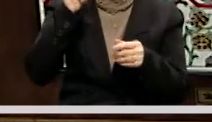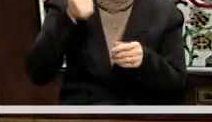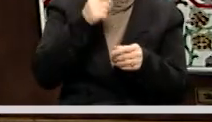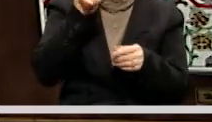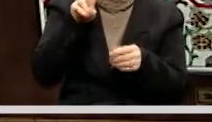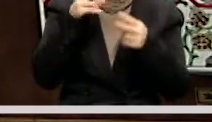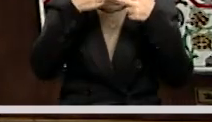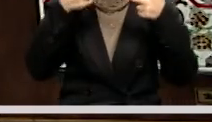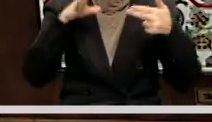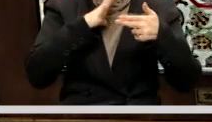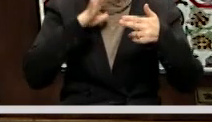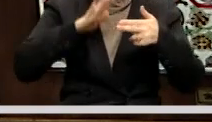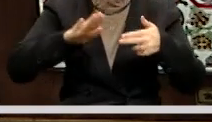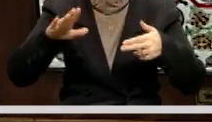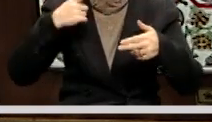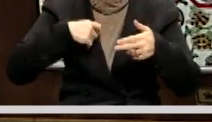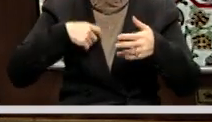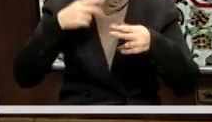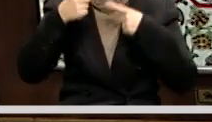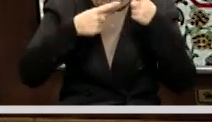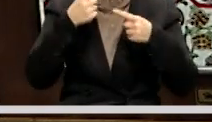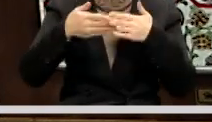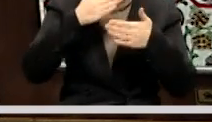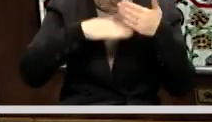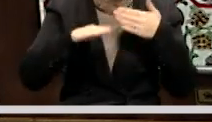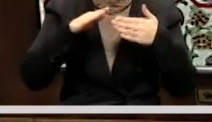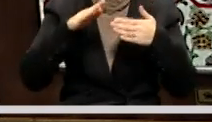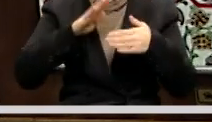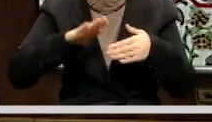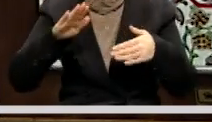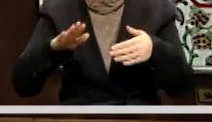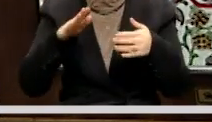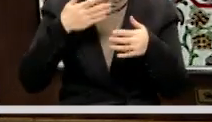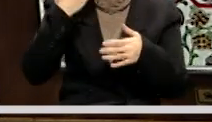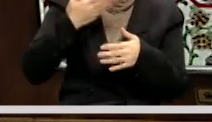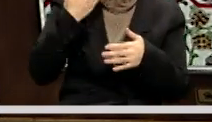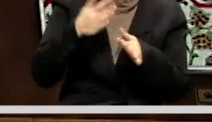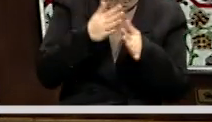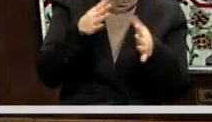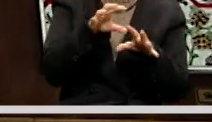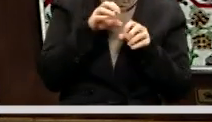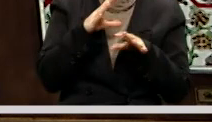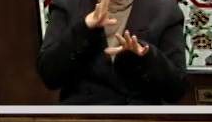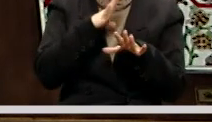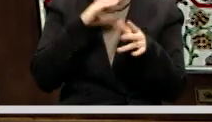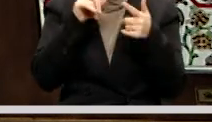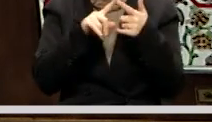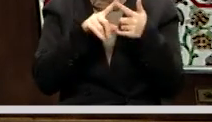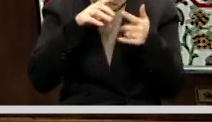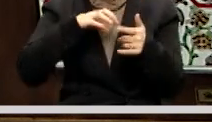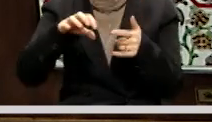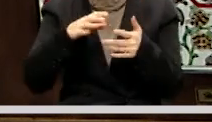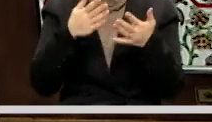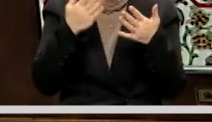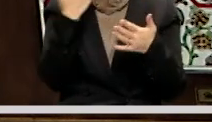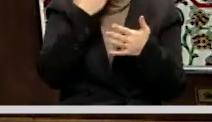başlığımız var. Çocuklarımız özelinde konuşacağız. Öncelikli olarak masallar çocuklarımızı nasıl etkiliyor, onlara neler kazandırıyor? Ardındansa ikinci konumuzda